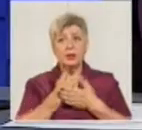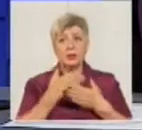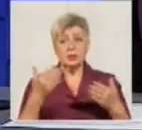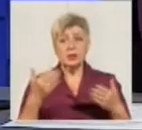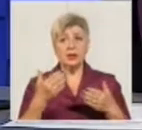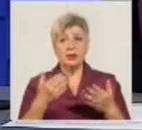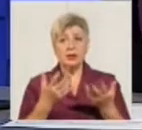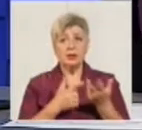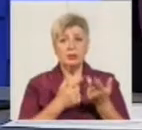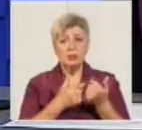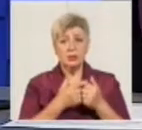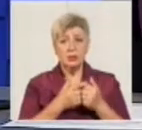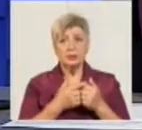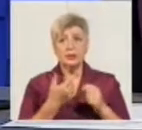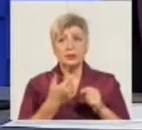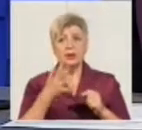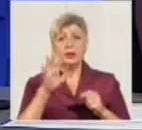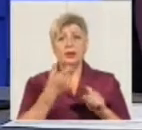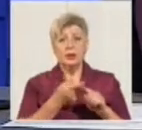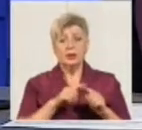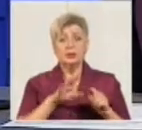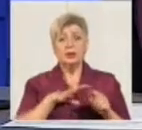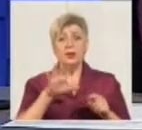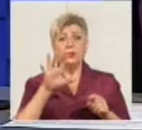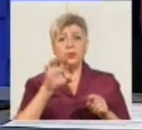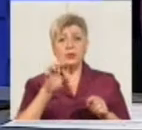така цифра, це було 550 родин.